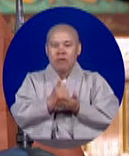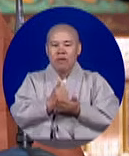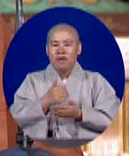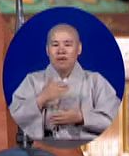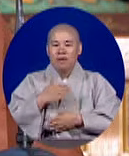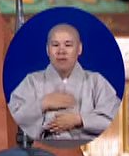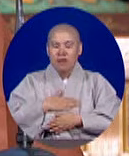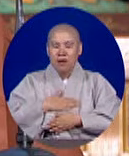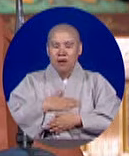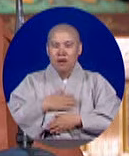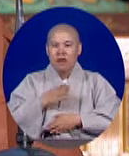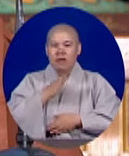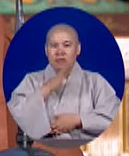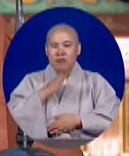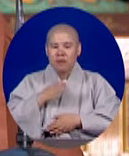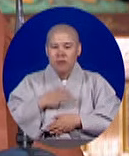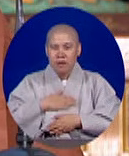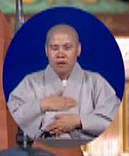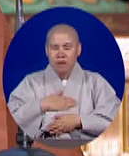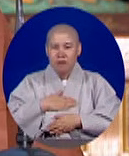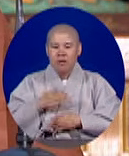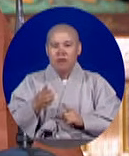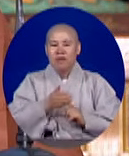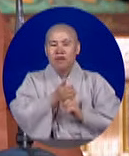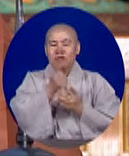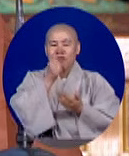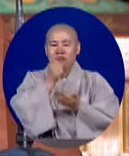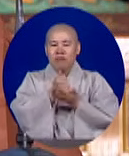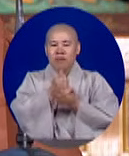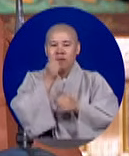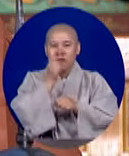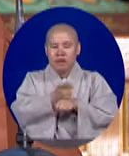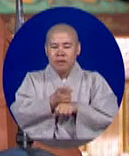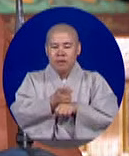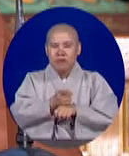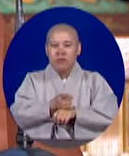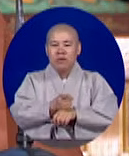참나라고 하는 것은 명할 불성이다. 불성을 말하는 것이다.